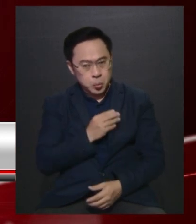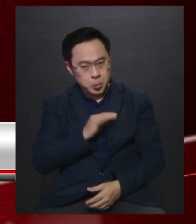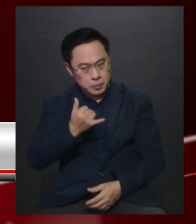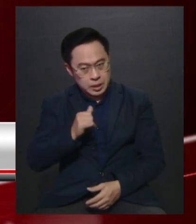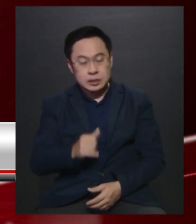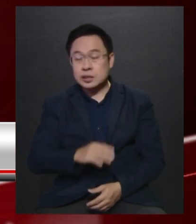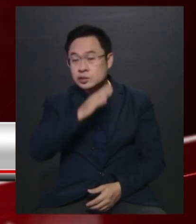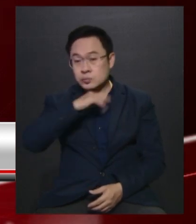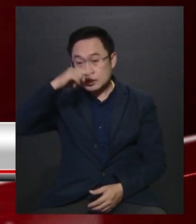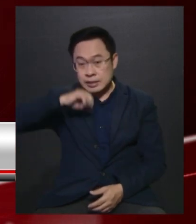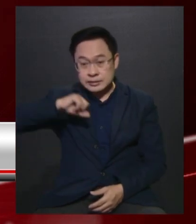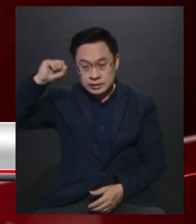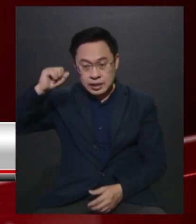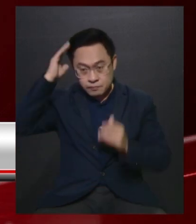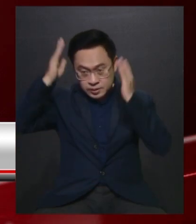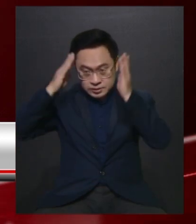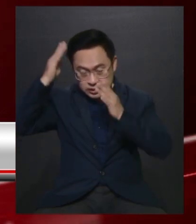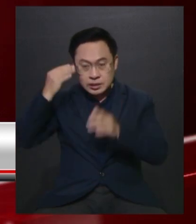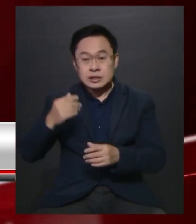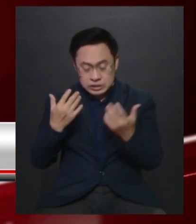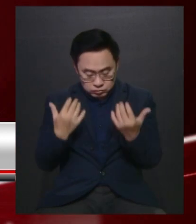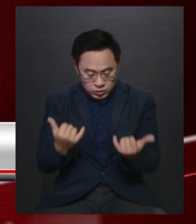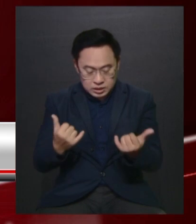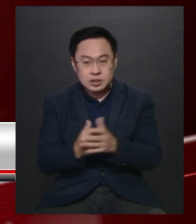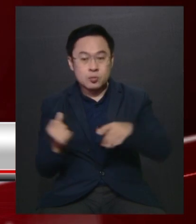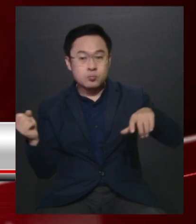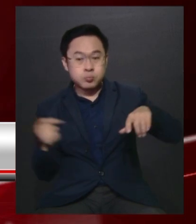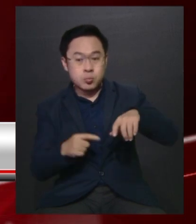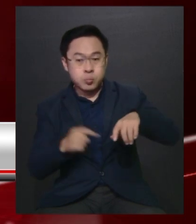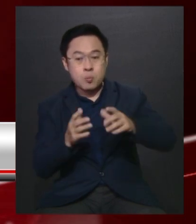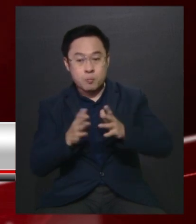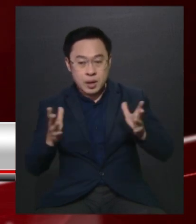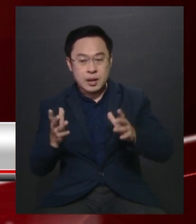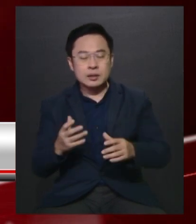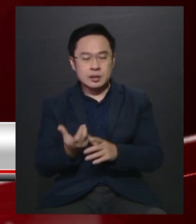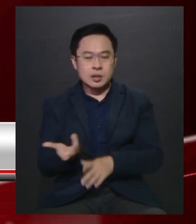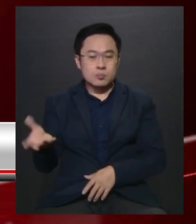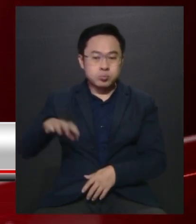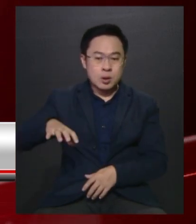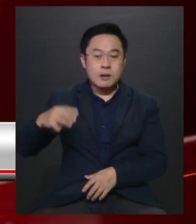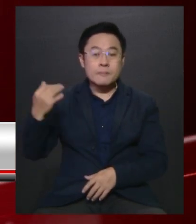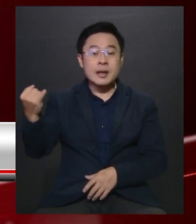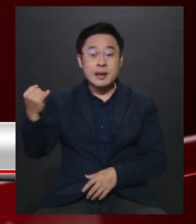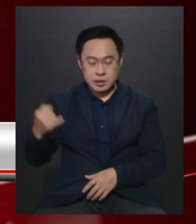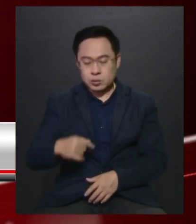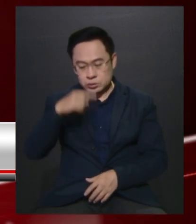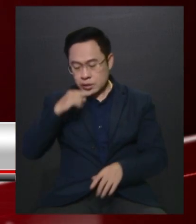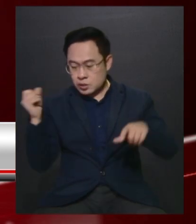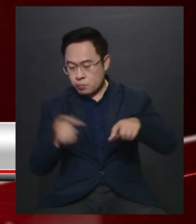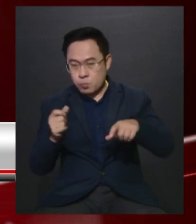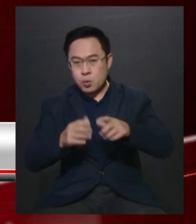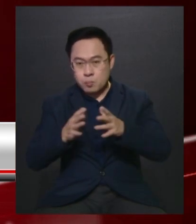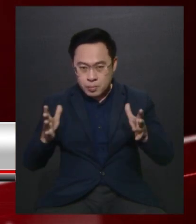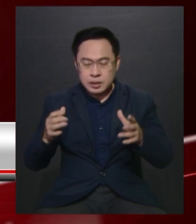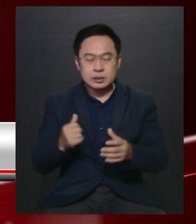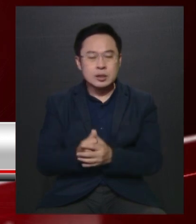พราะฉะนั้นเนี่ยก็ถ้าเราเก็บ6คะแนนด้วยการที่มีประตูได้เสียมากกว่ามาเลเซียที่มีความเป็นไปได้ว่าจะมี6คะ